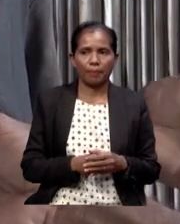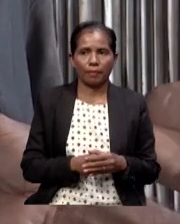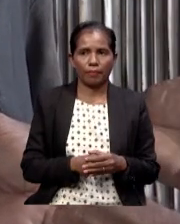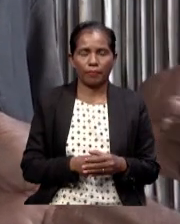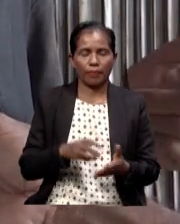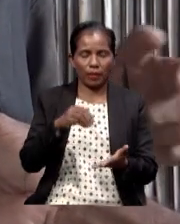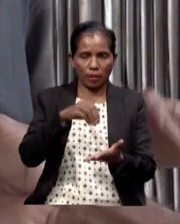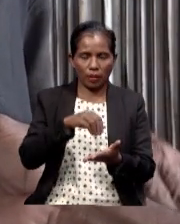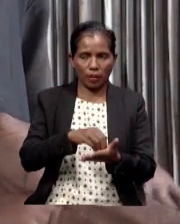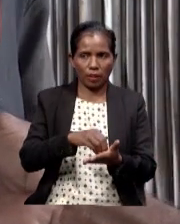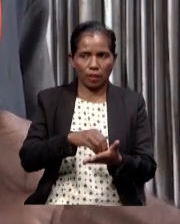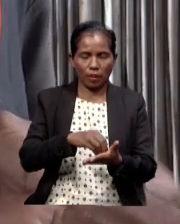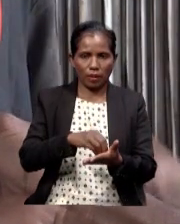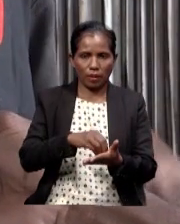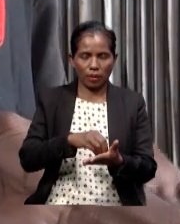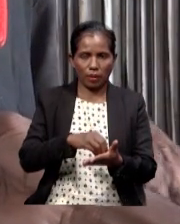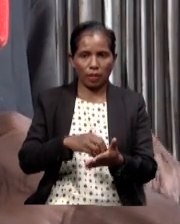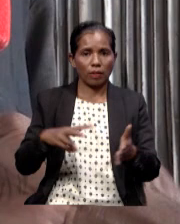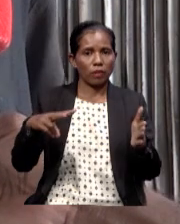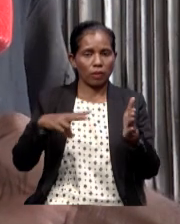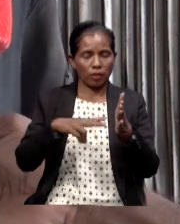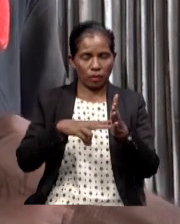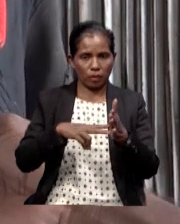tau listrik para nia bele